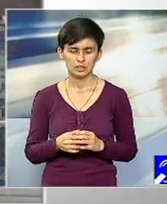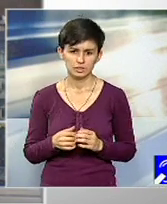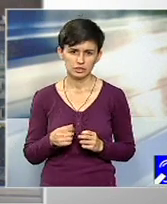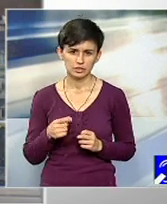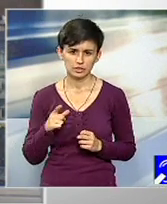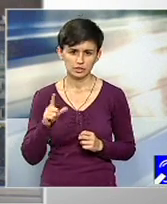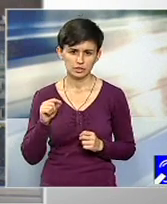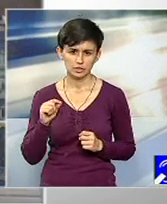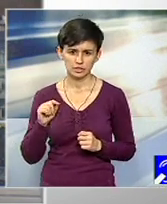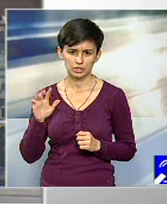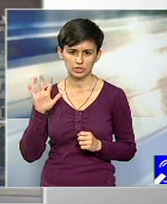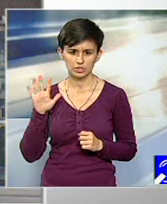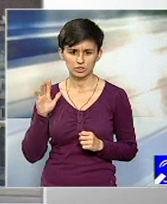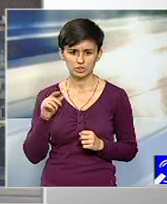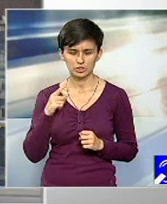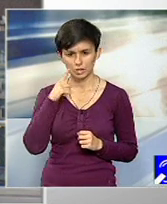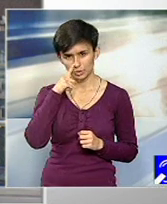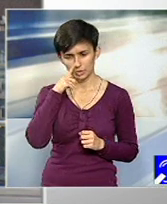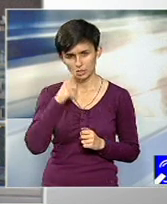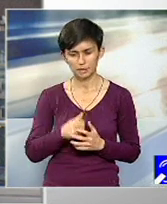în 25 iunie.